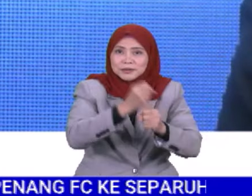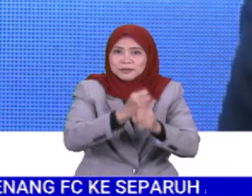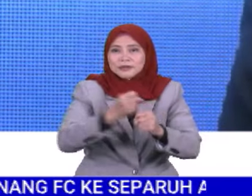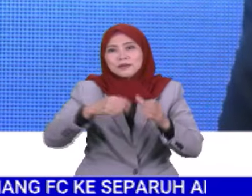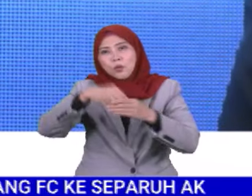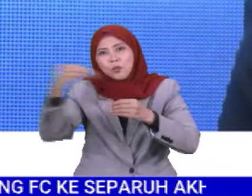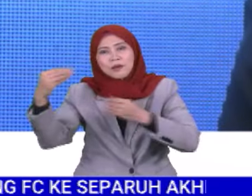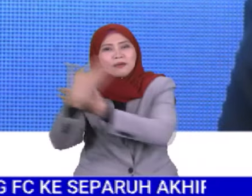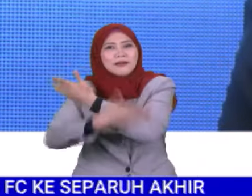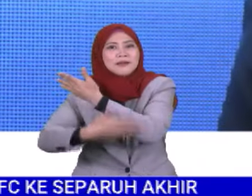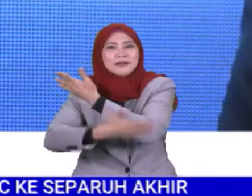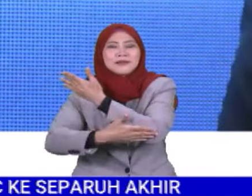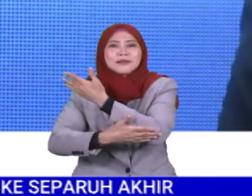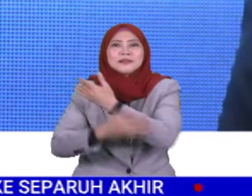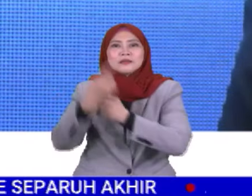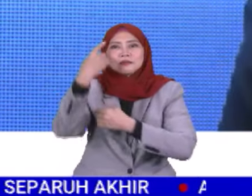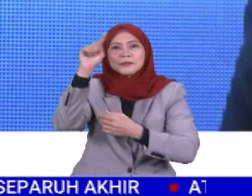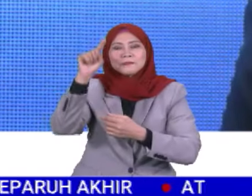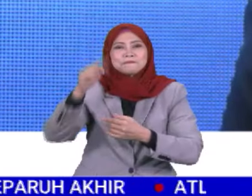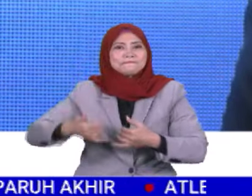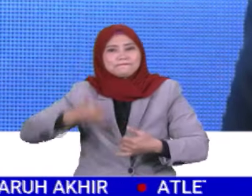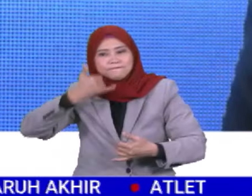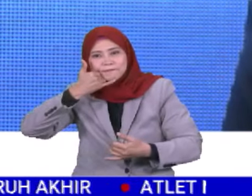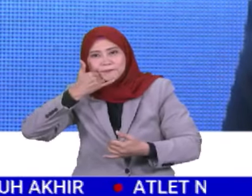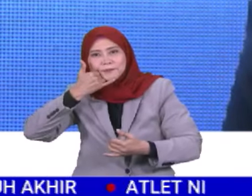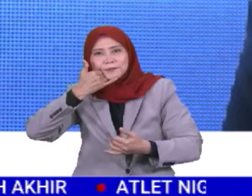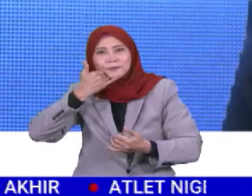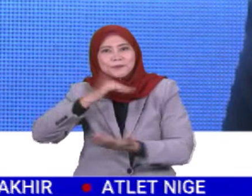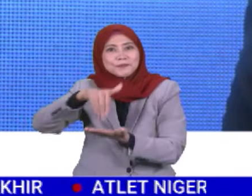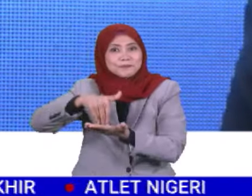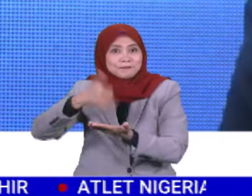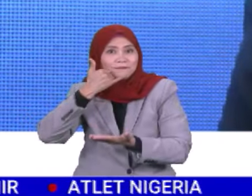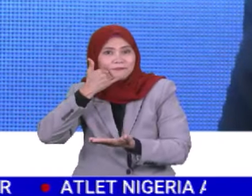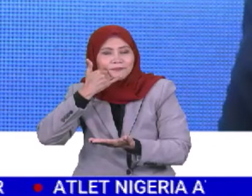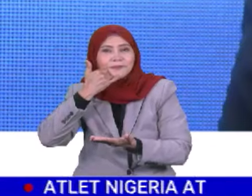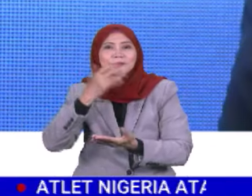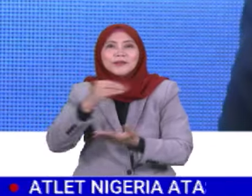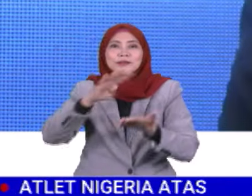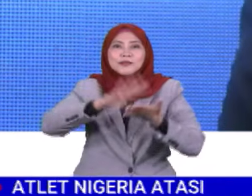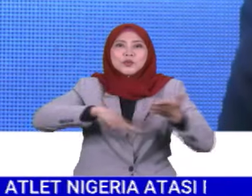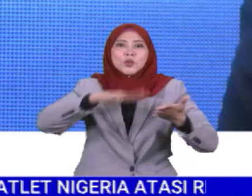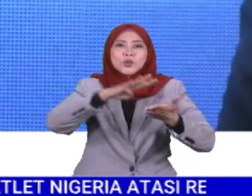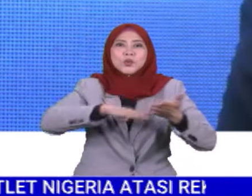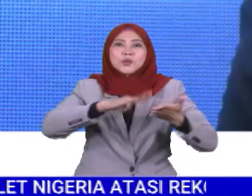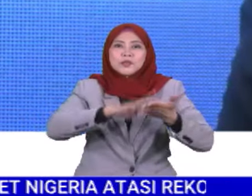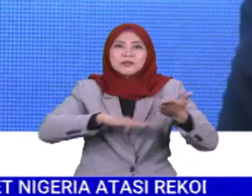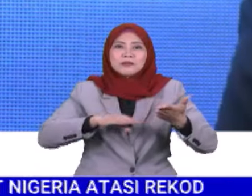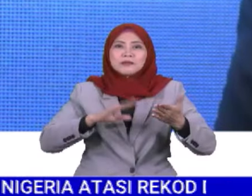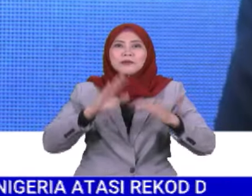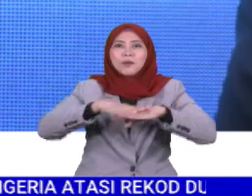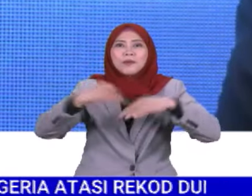luar negara sebagai operator calling center dan judi online.